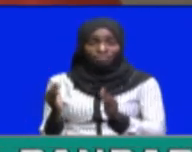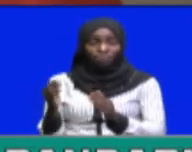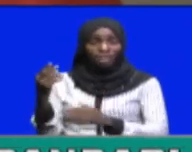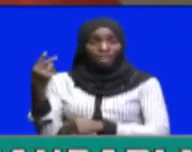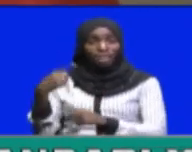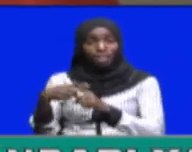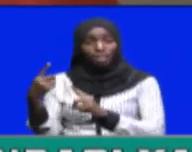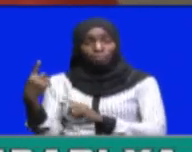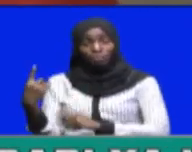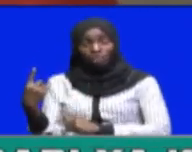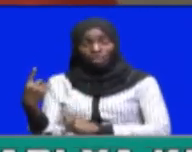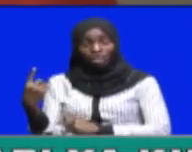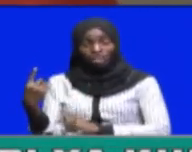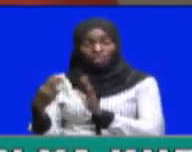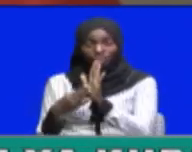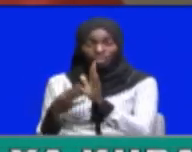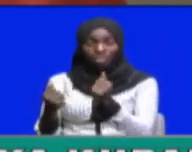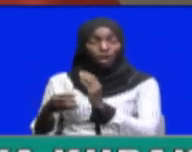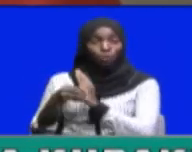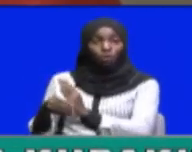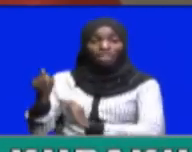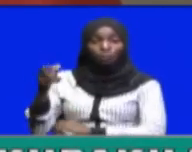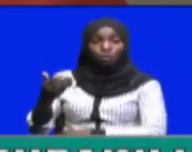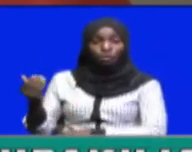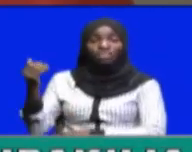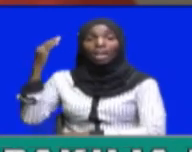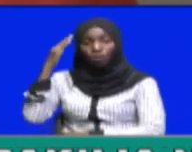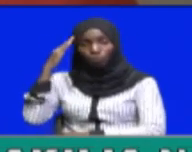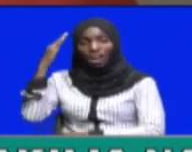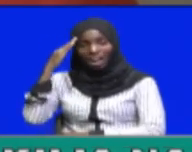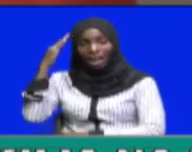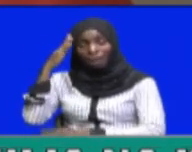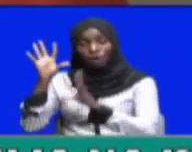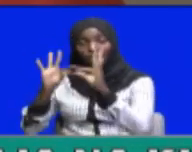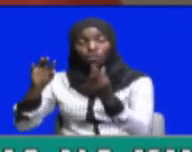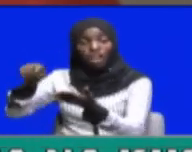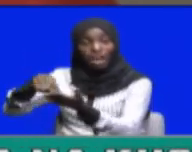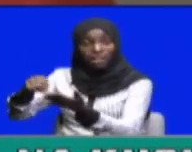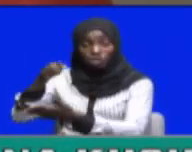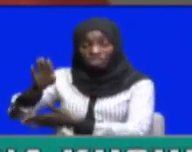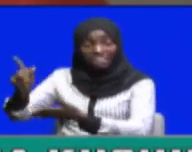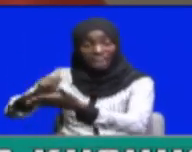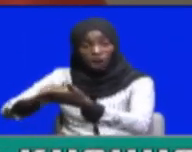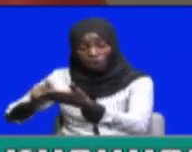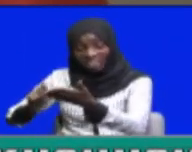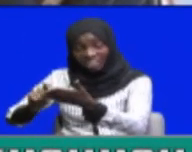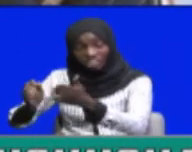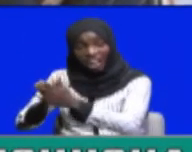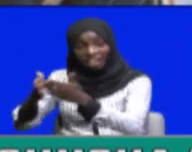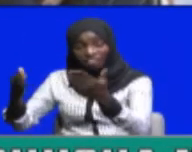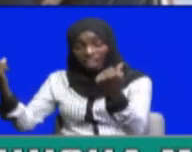inamuongoza kila ambaye anaipiga hiyo namba kuweza kujua kituo chake cha kuandikisha. kuthibitisha na kuhakiki taarifa